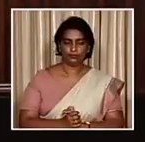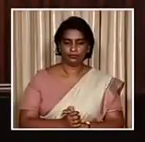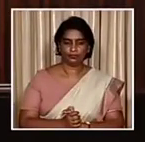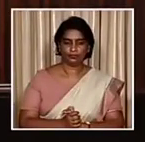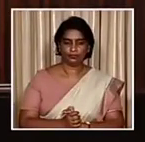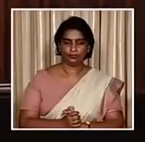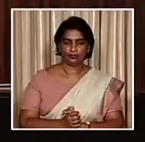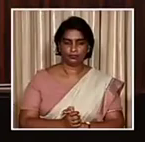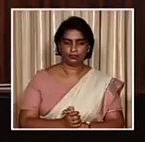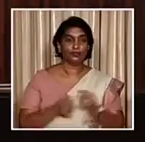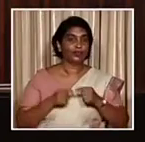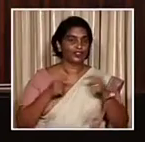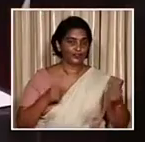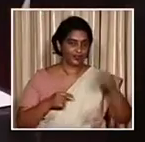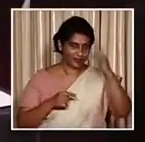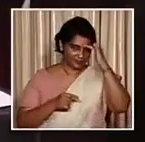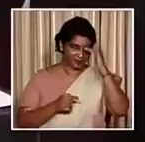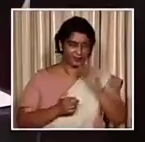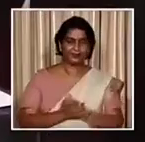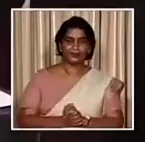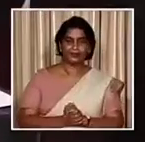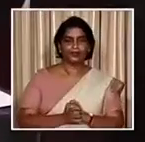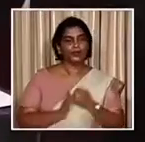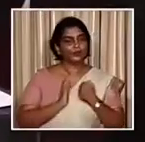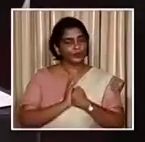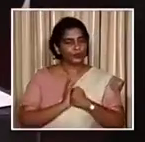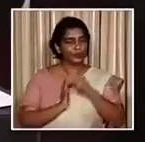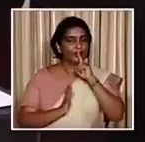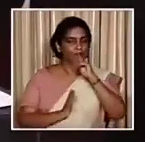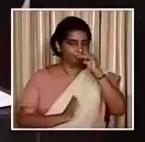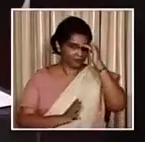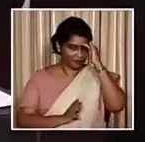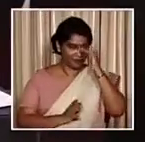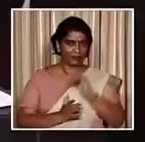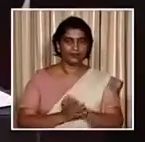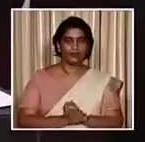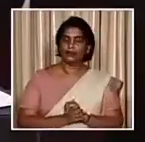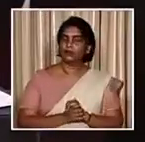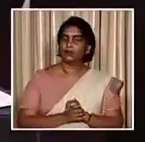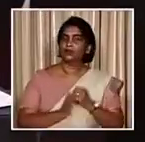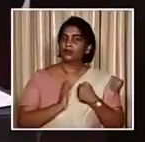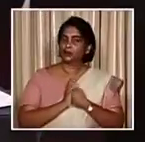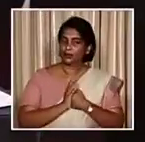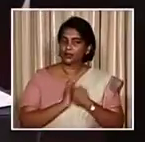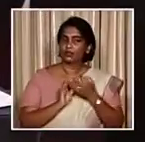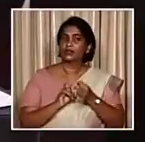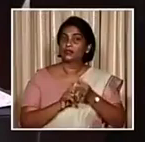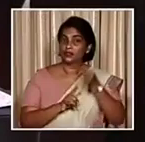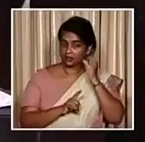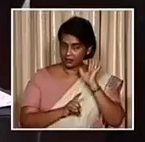ඔව් විපක්ෂ නායකතුමා. ගරු කතානායකතුමනි. ගරු ජනාධිපතිතුමා